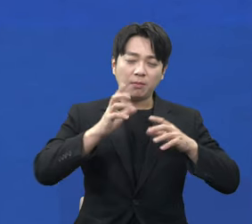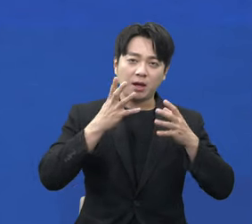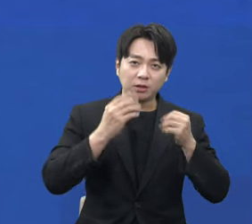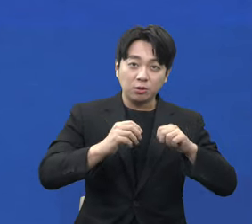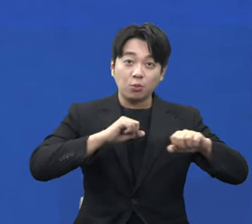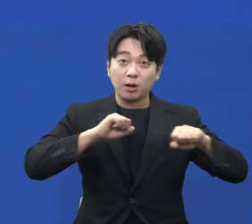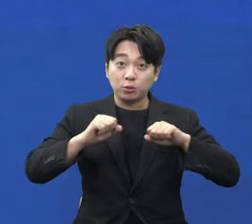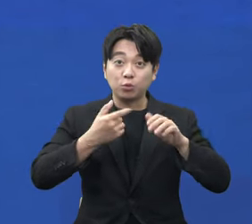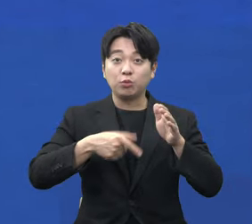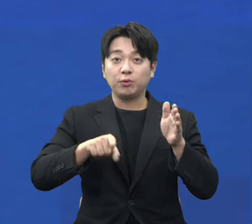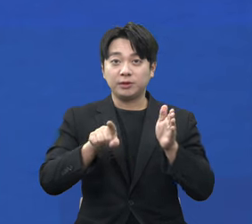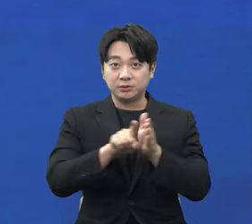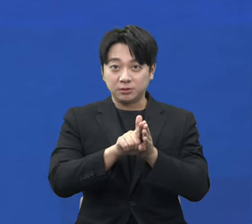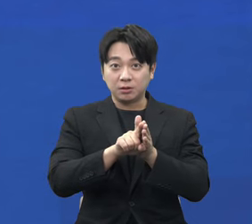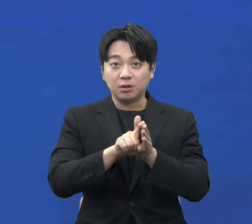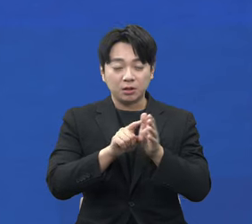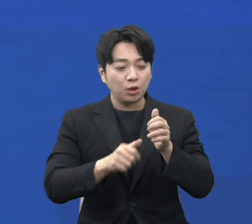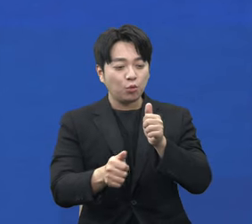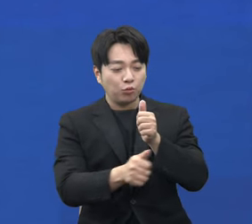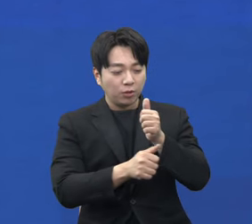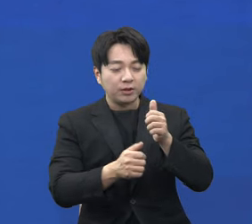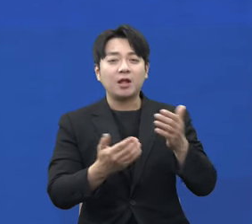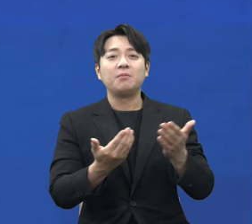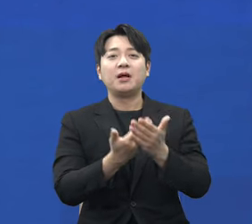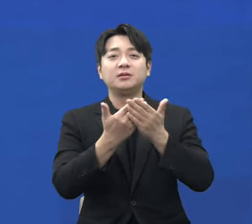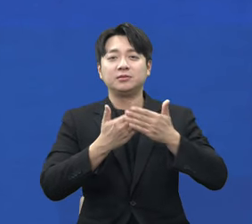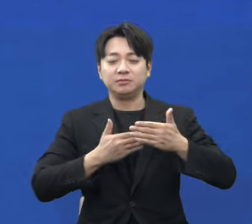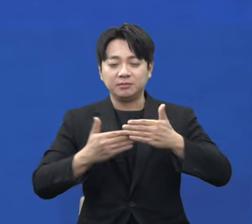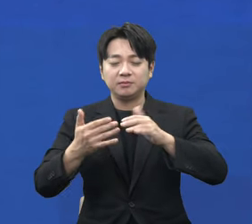있도록 대학생위원회를 변화시키겠습니다.